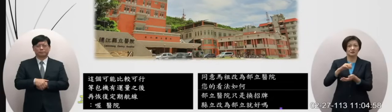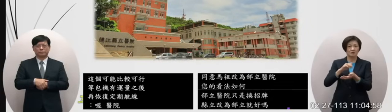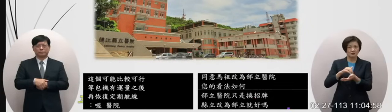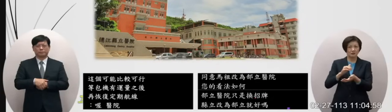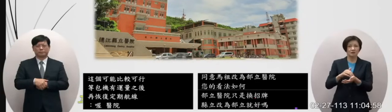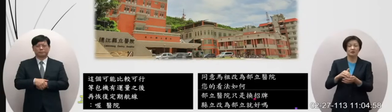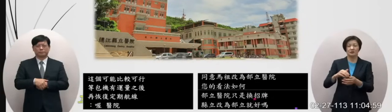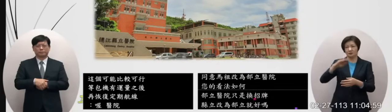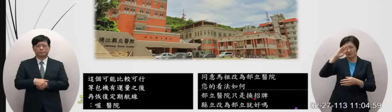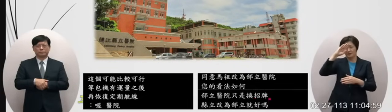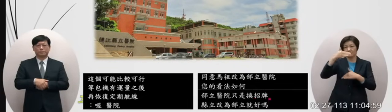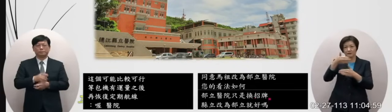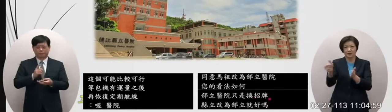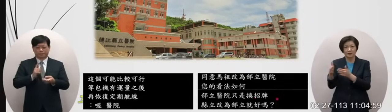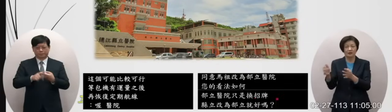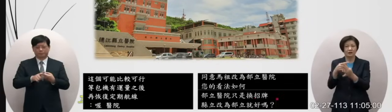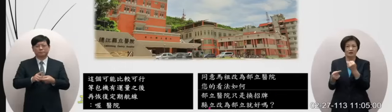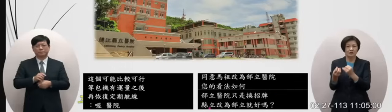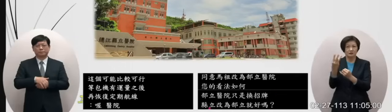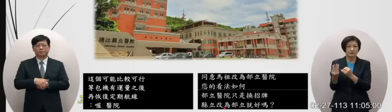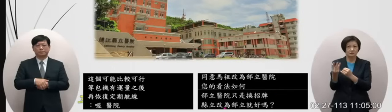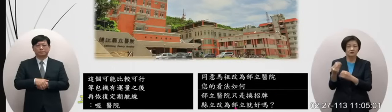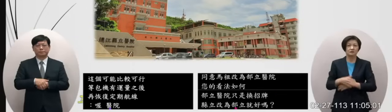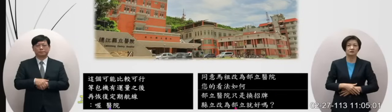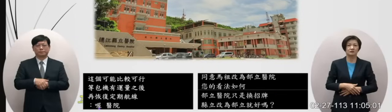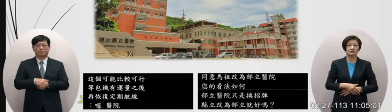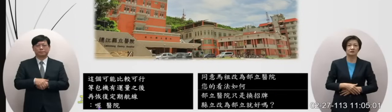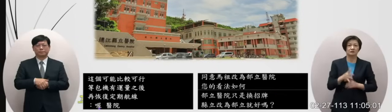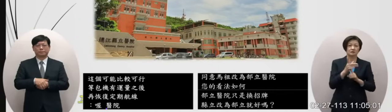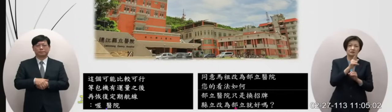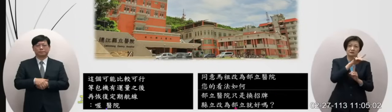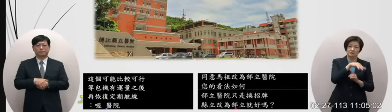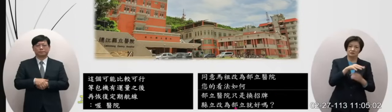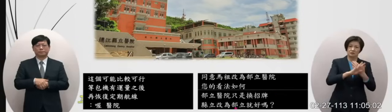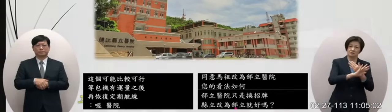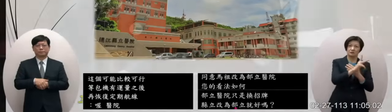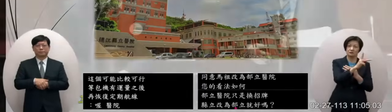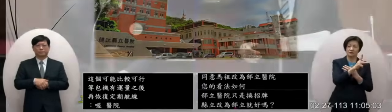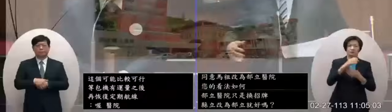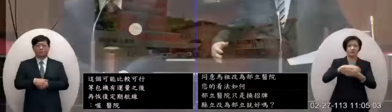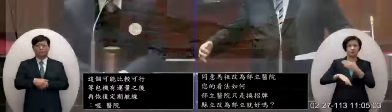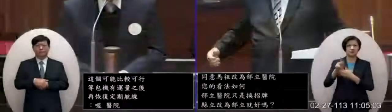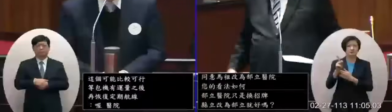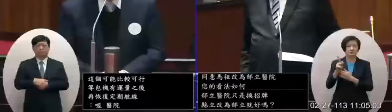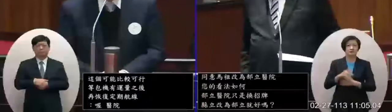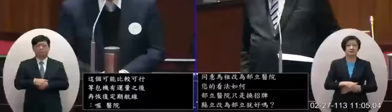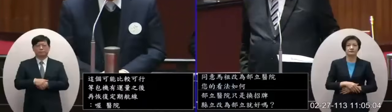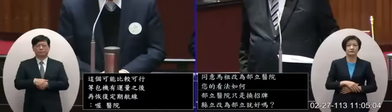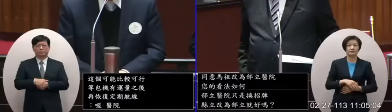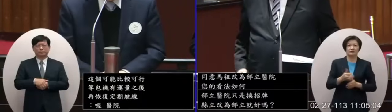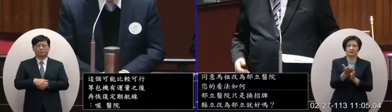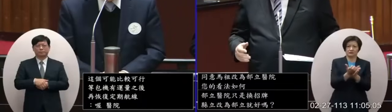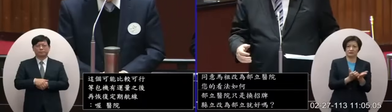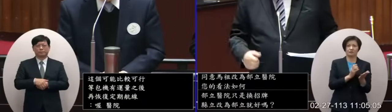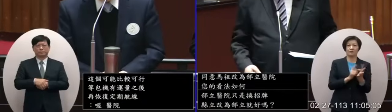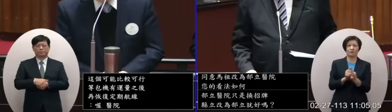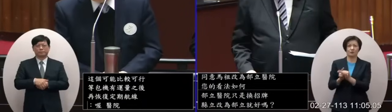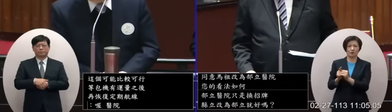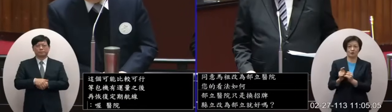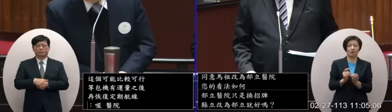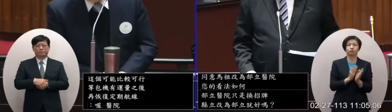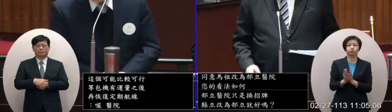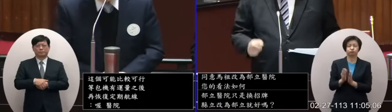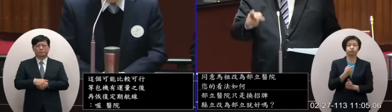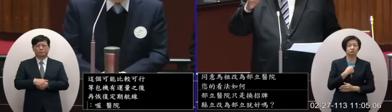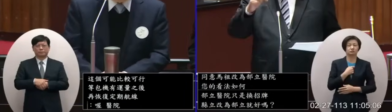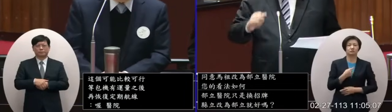病房， 对， 是不是？嗯，什么神经外科、神经内科，哎，这些都要准备的嘞，人员要增加